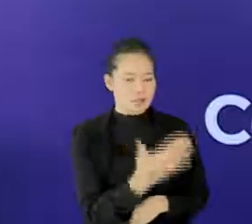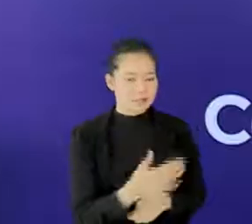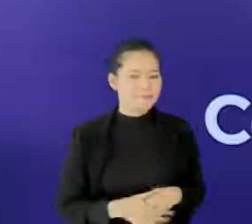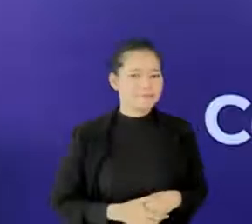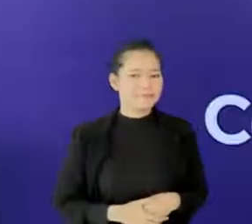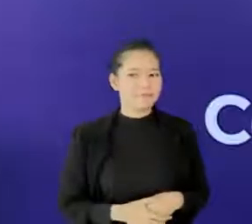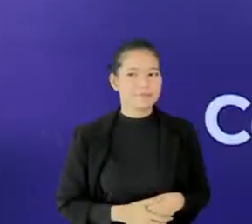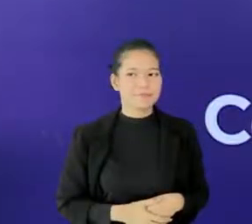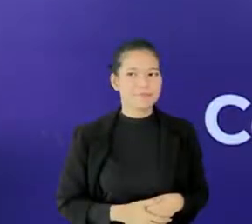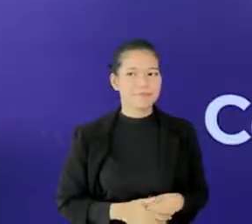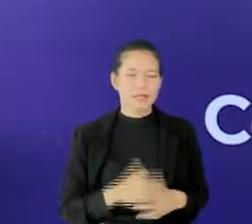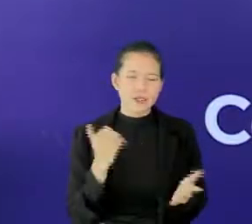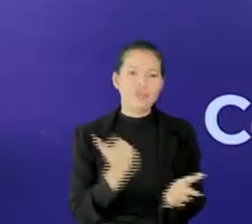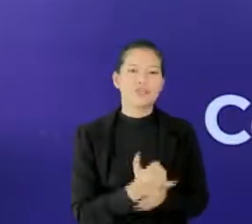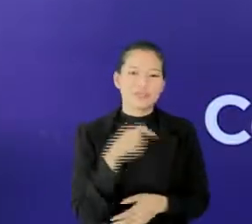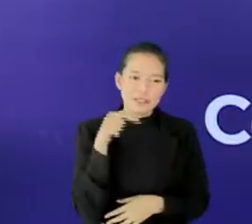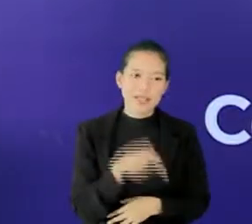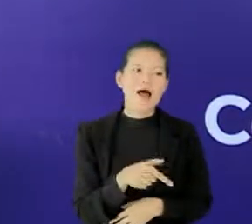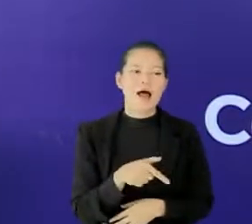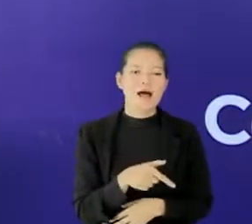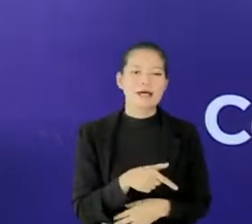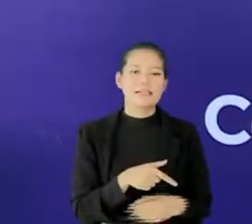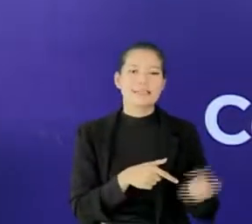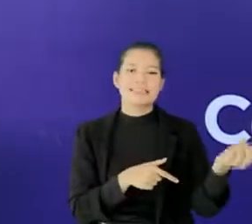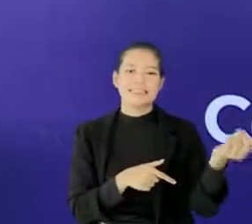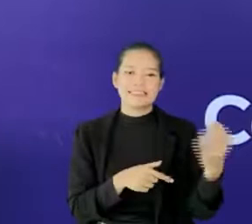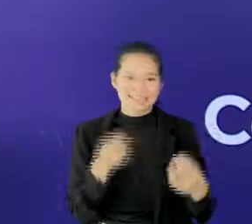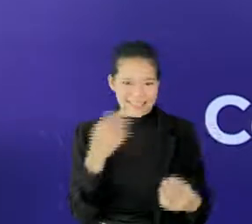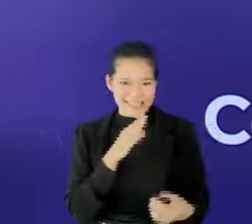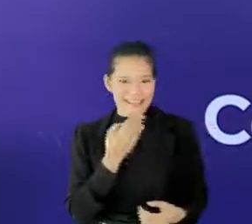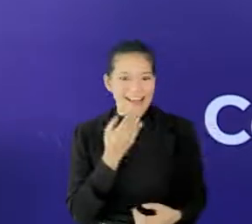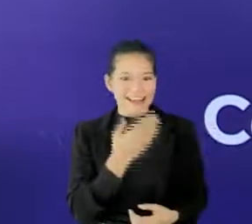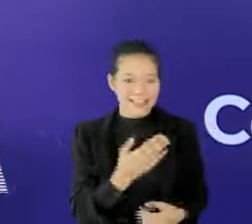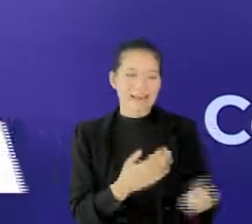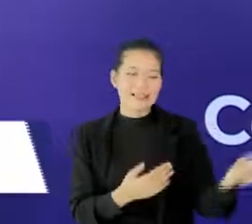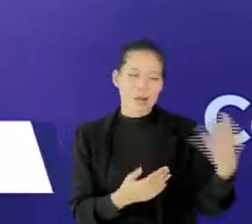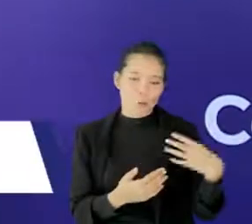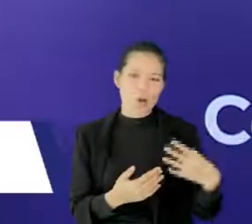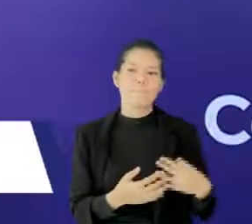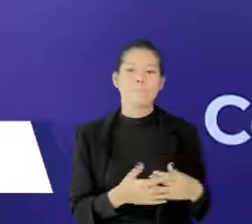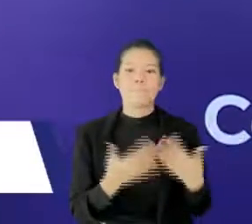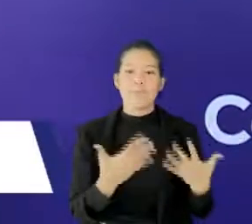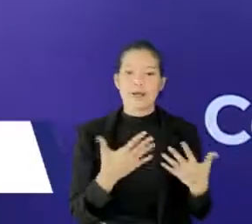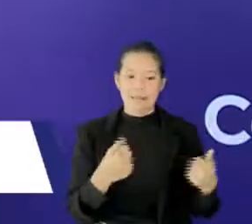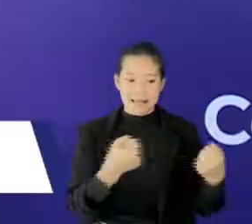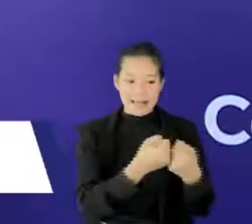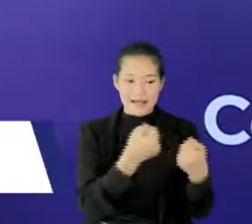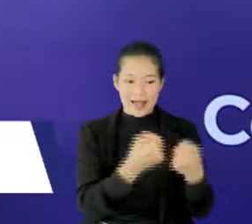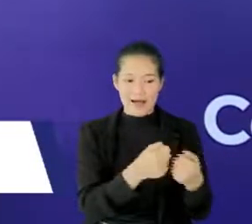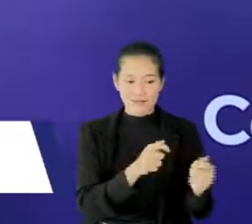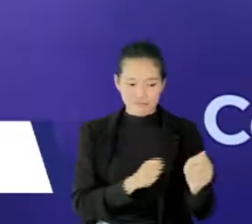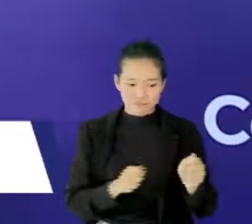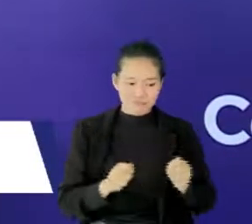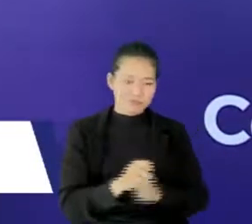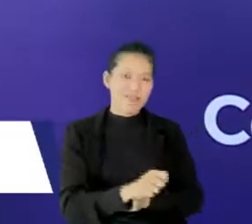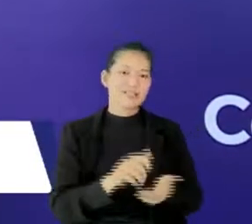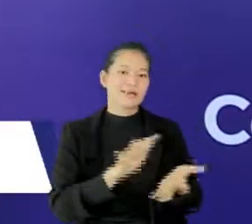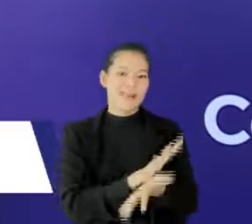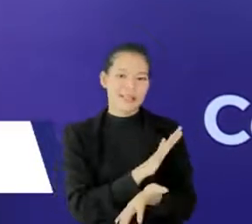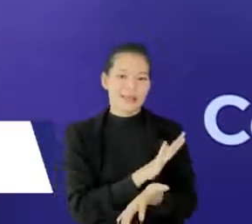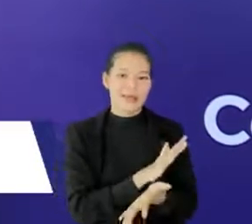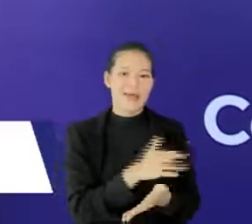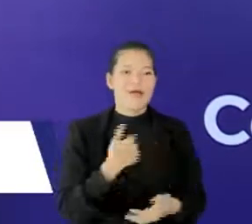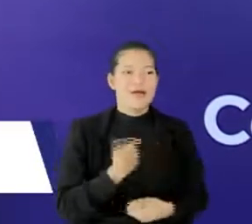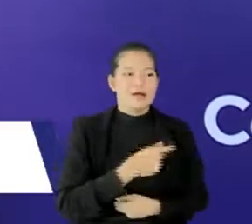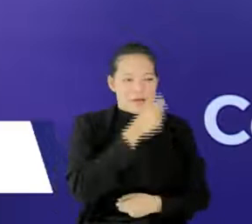Tami. Jadi justru inilah jawaban dari pertanyaan Mbak Tami tadi, menjadikan tantangan menjadi peluang.